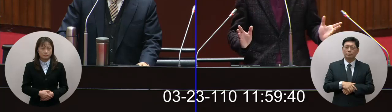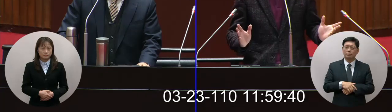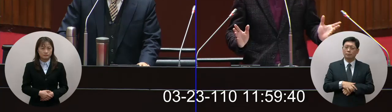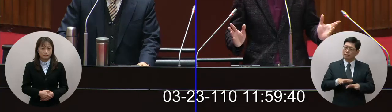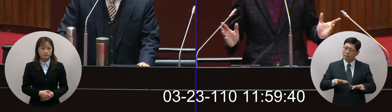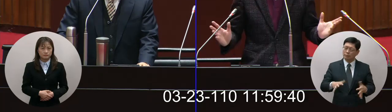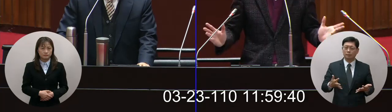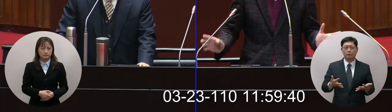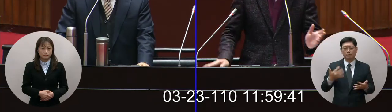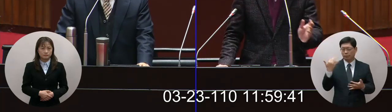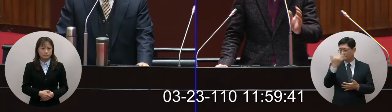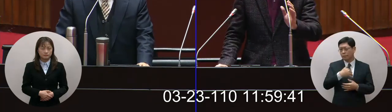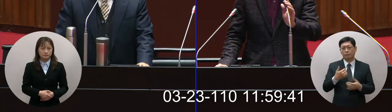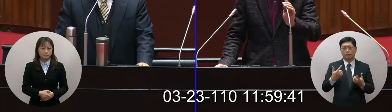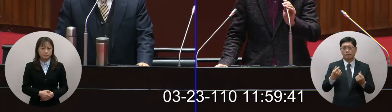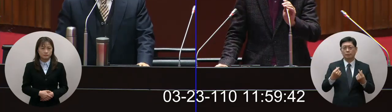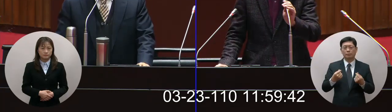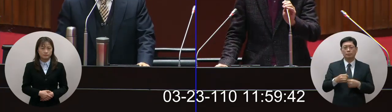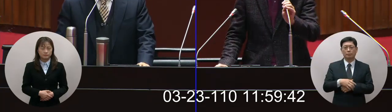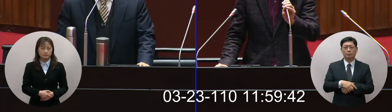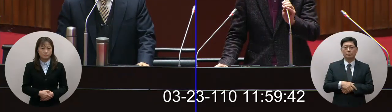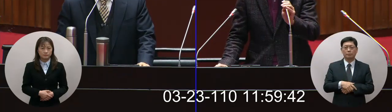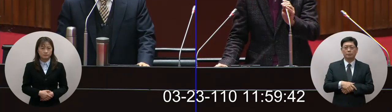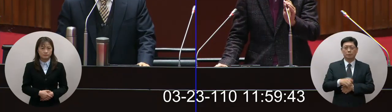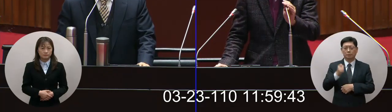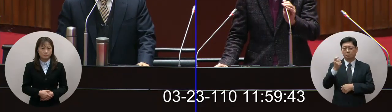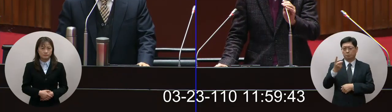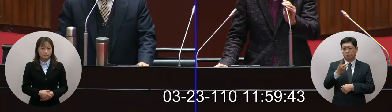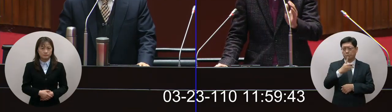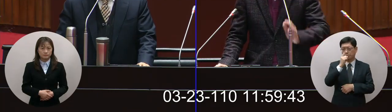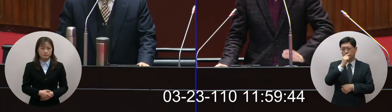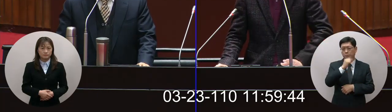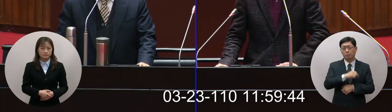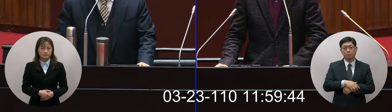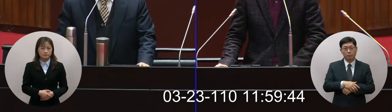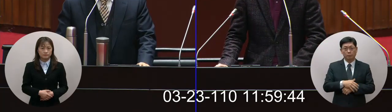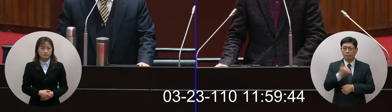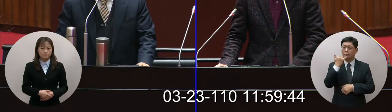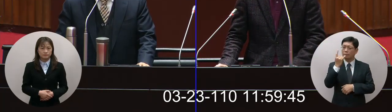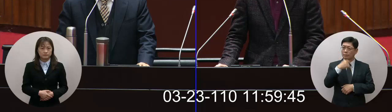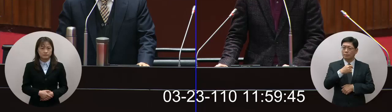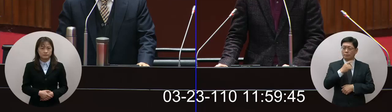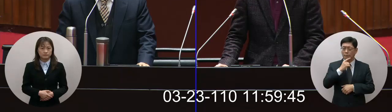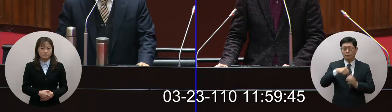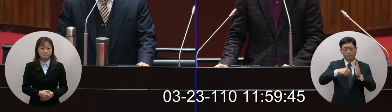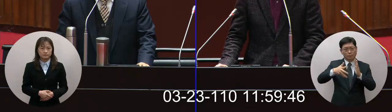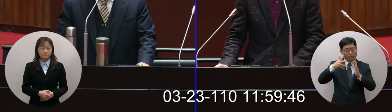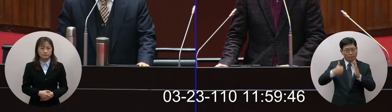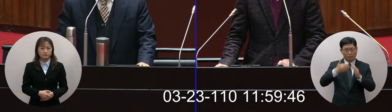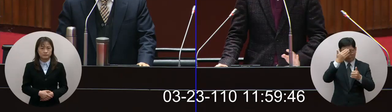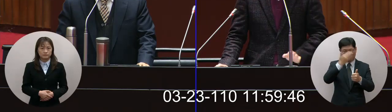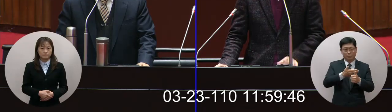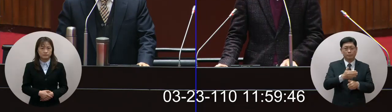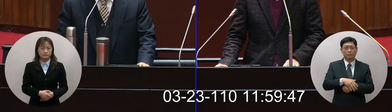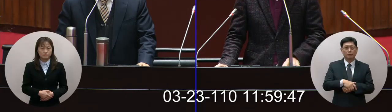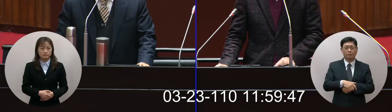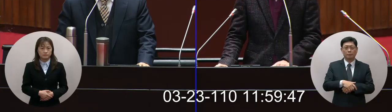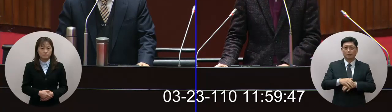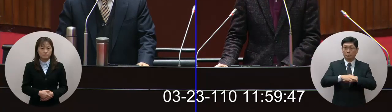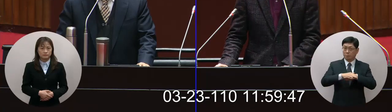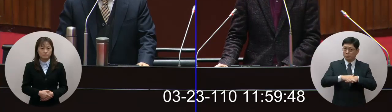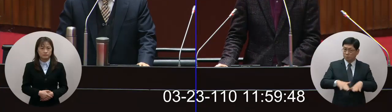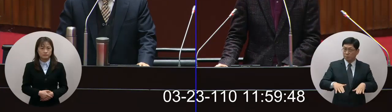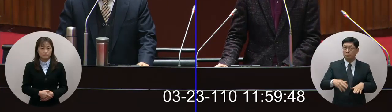是这些状况一再的发生啊，是不是可以请院长啊？在安